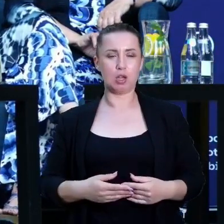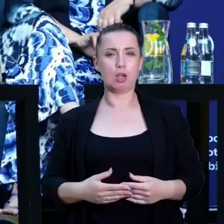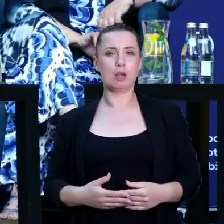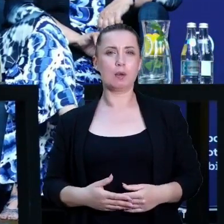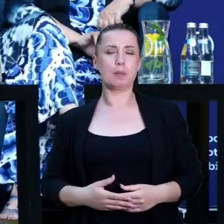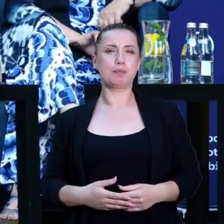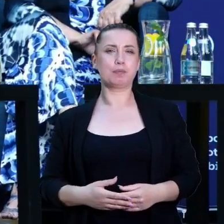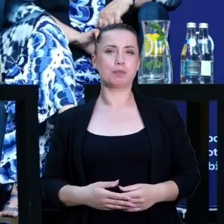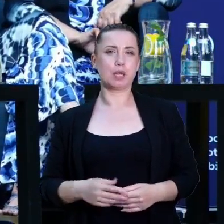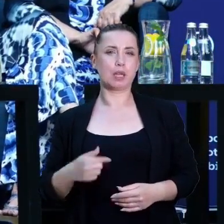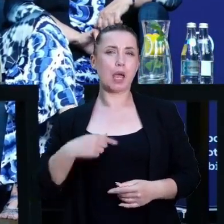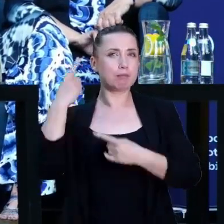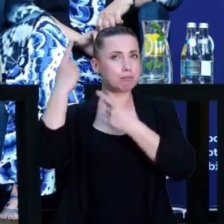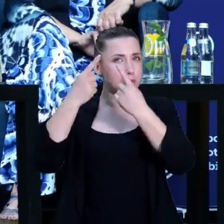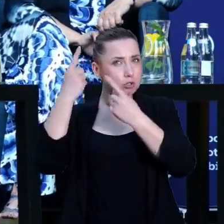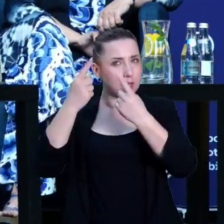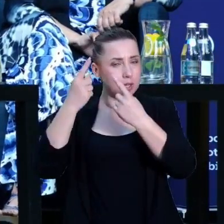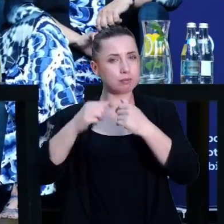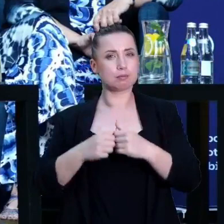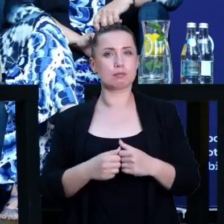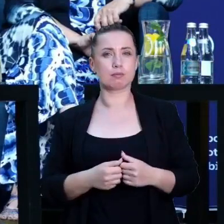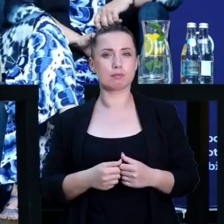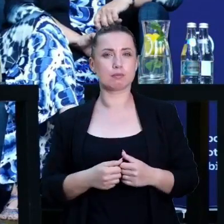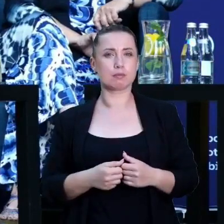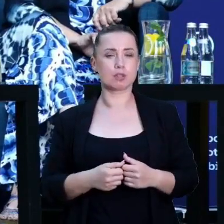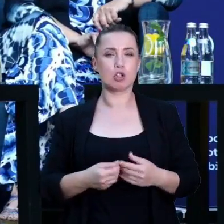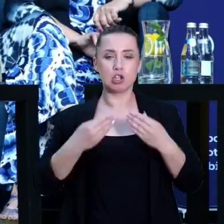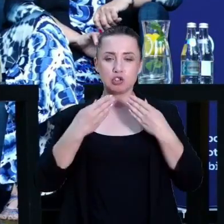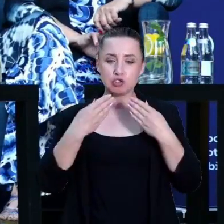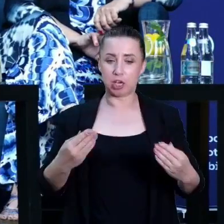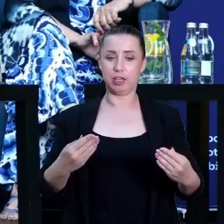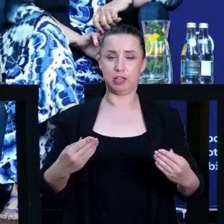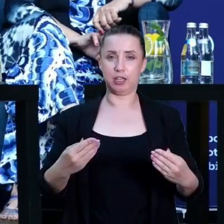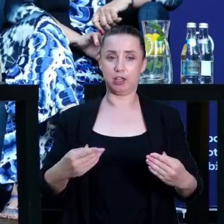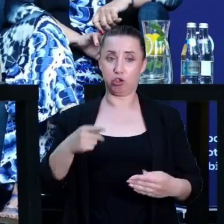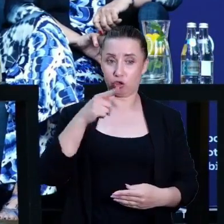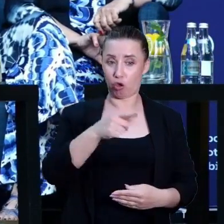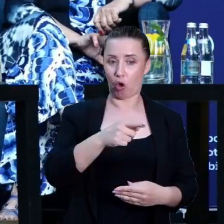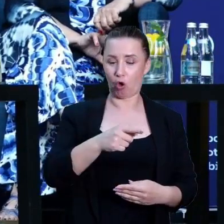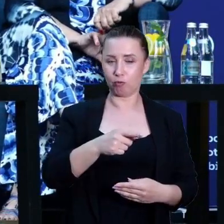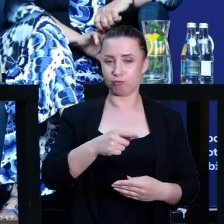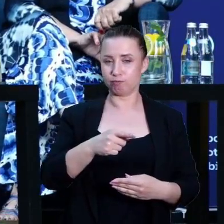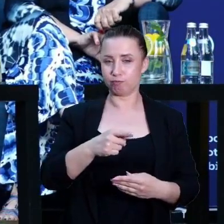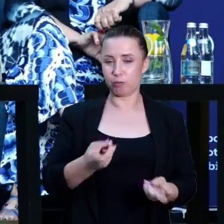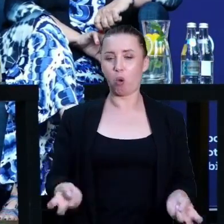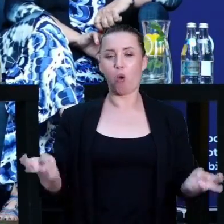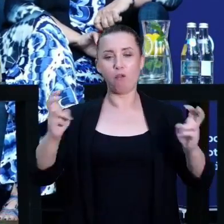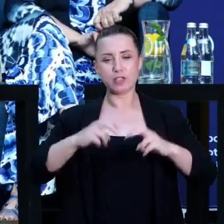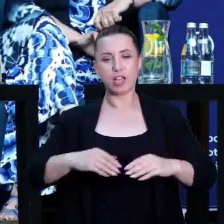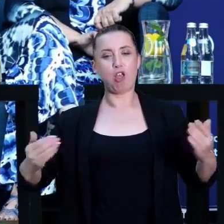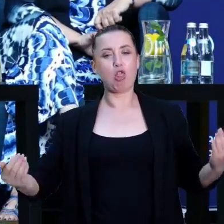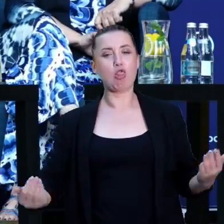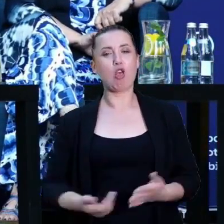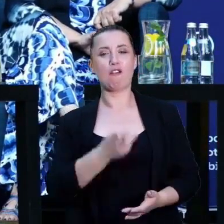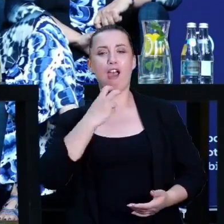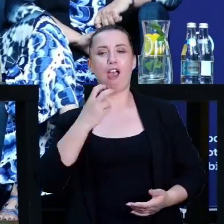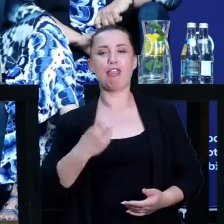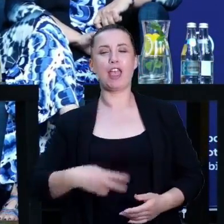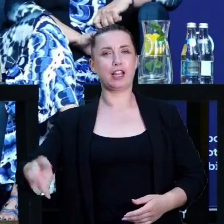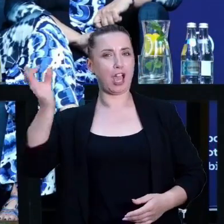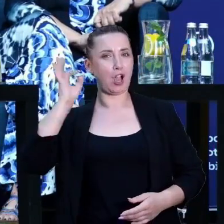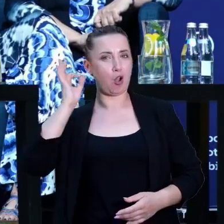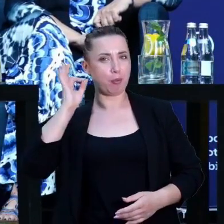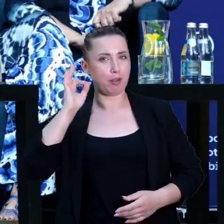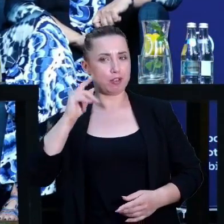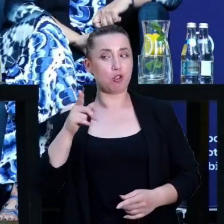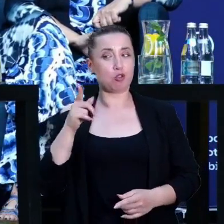Więc myślę, że no, dzięki temu tworzy się jakaś energia kobiet właśnie ta, która troszkę